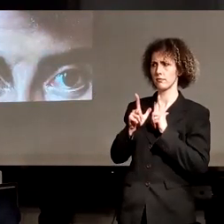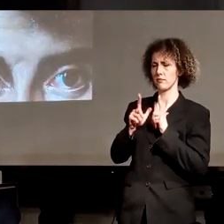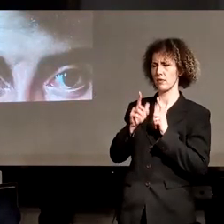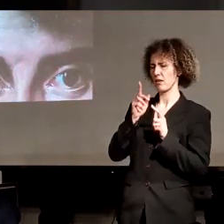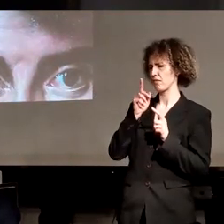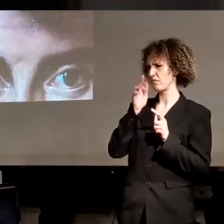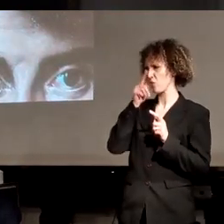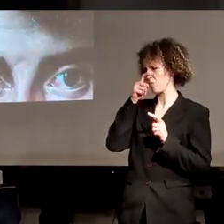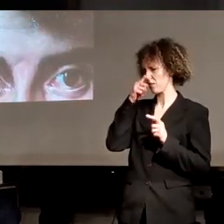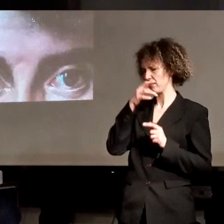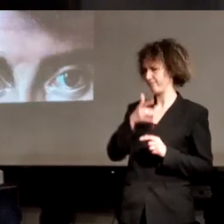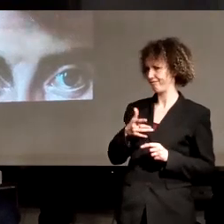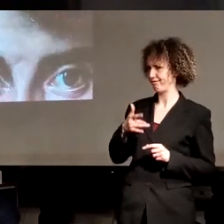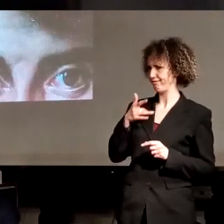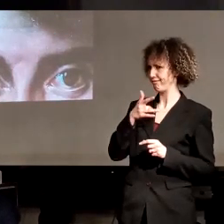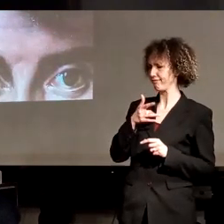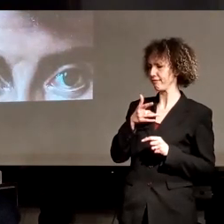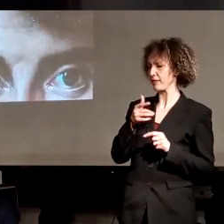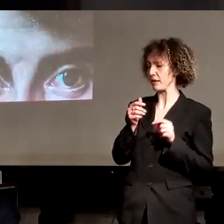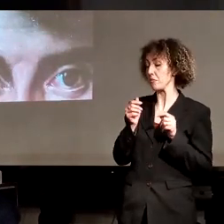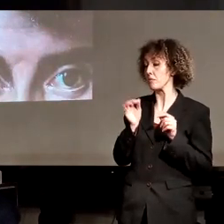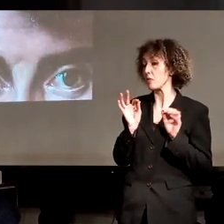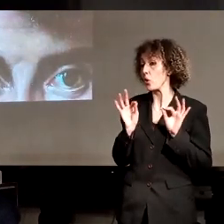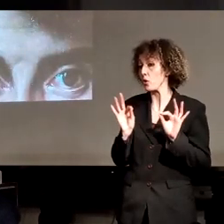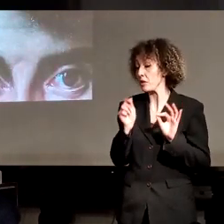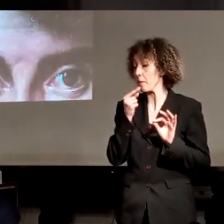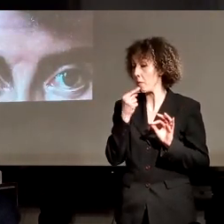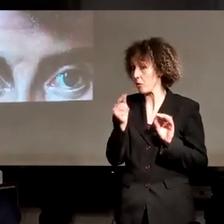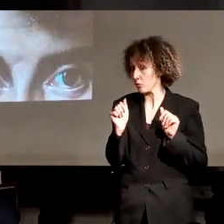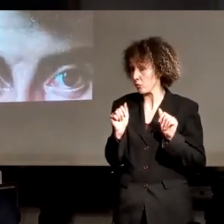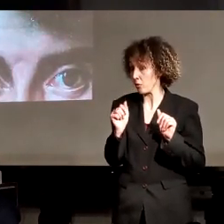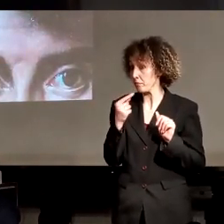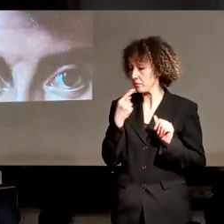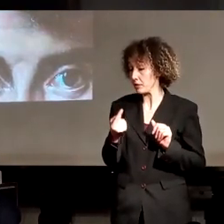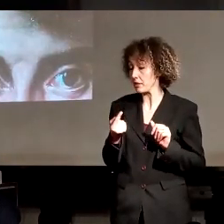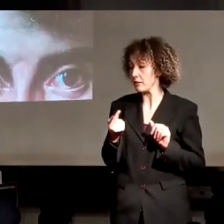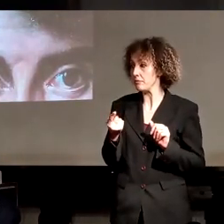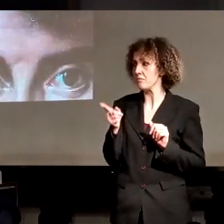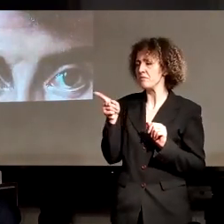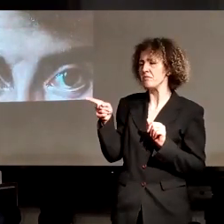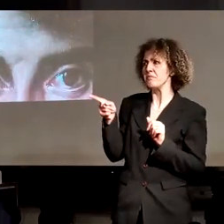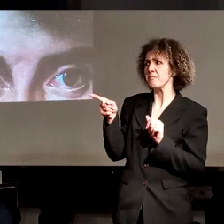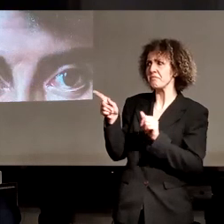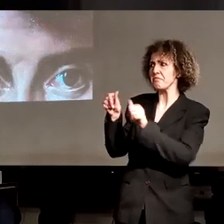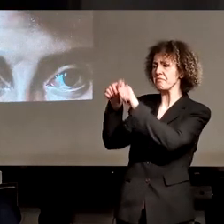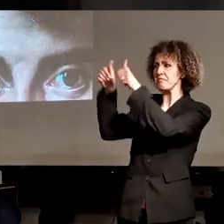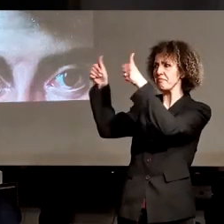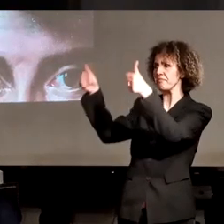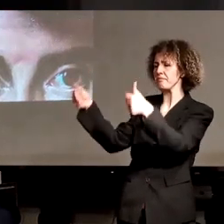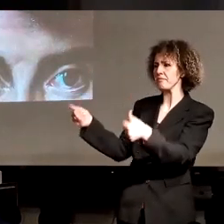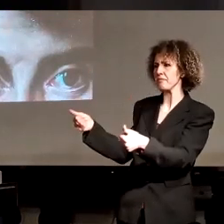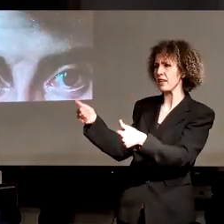gustata se così posso chiamarla era vestito in una maniera che avrebbe reso ridicolo alla persona più